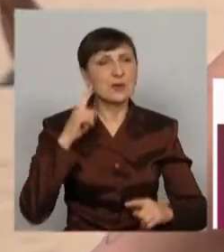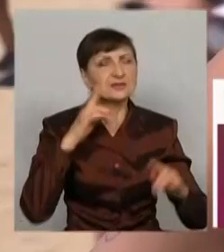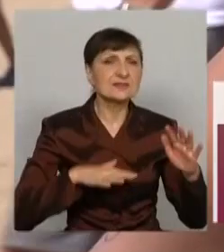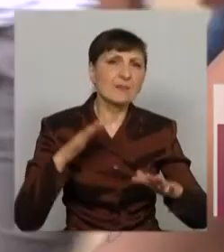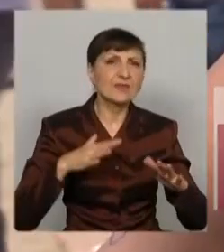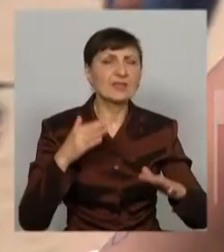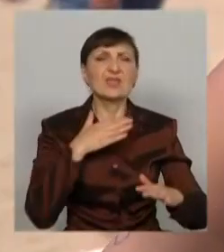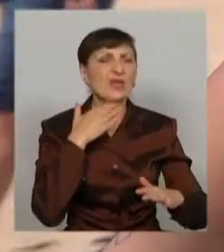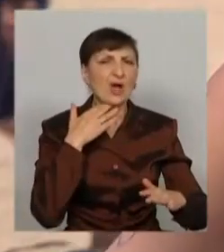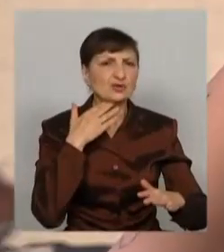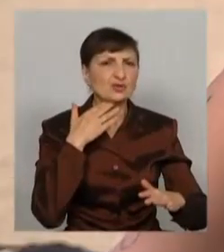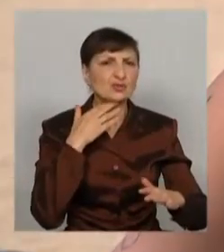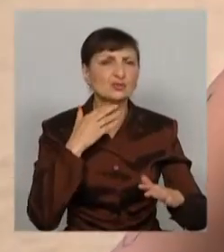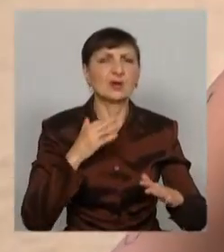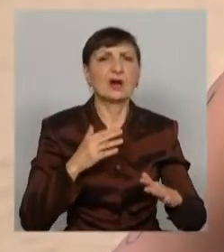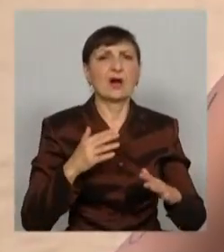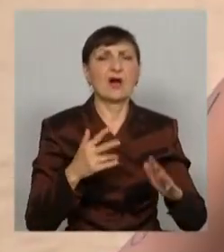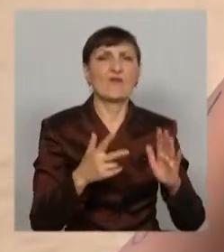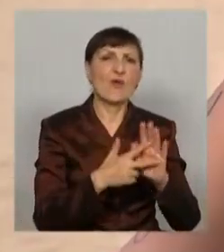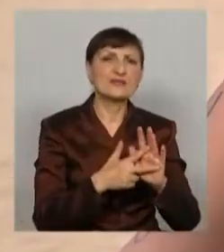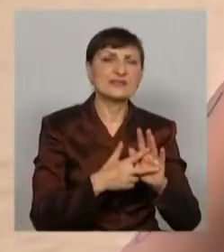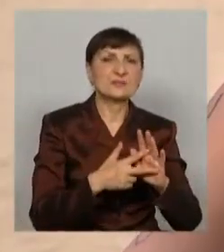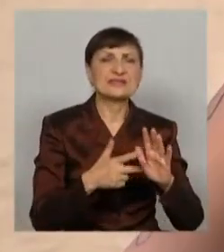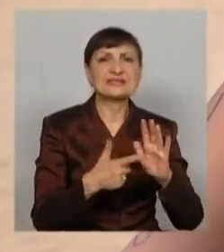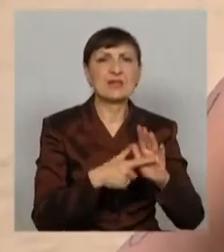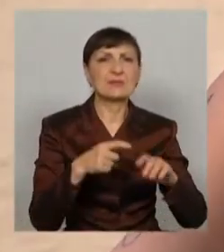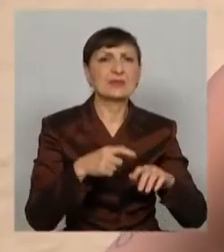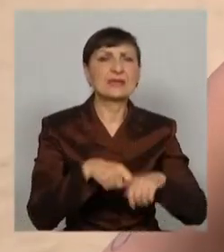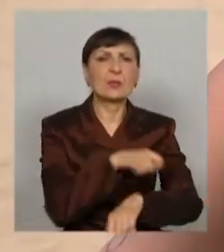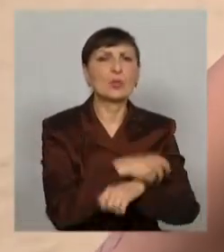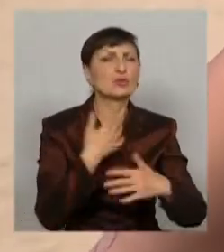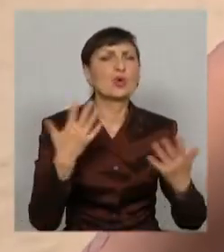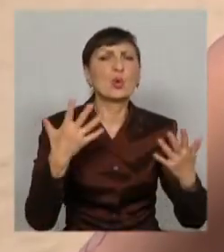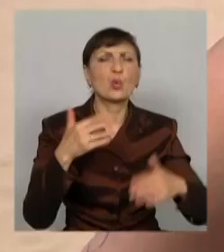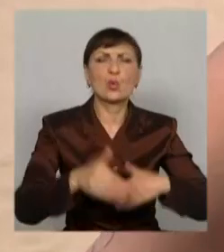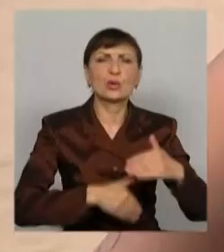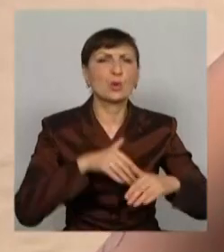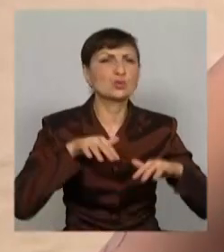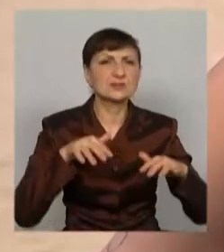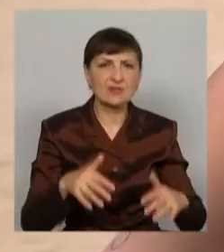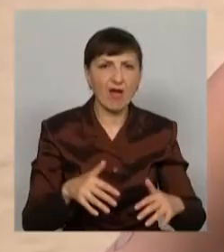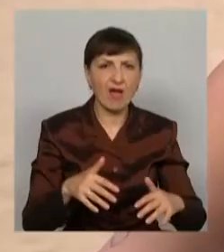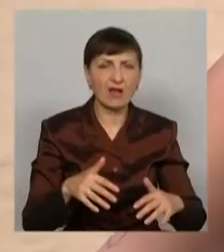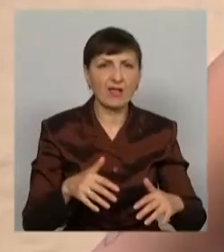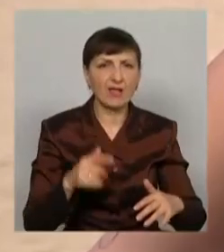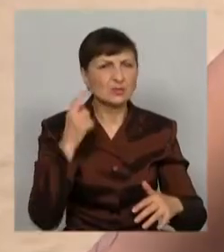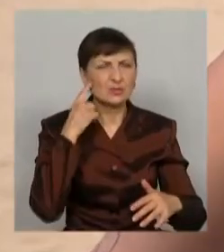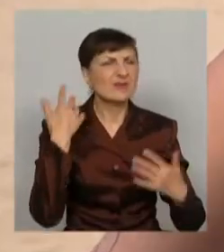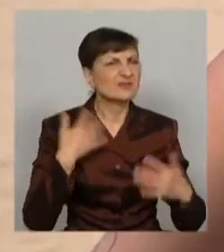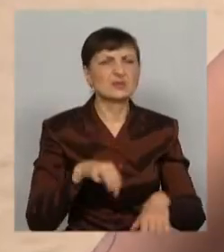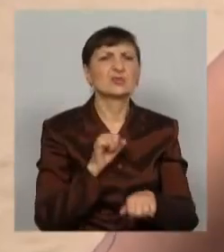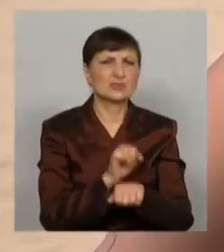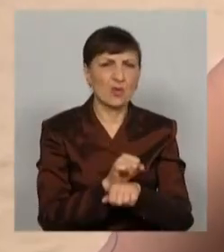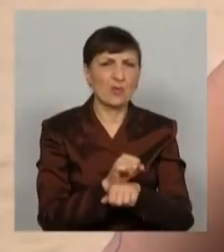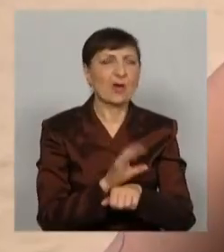хотел сняться на 8-м или 7-м километре. Руки просто неимоверно горели. Уже всякие мысли пошли,